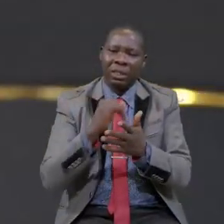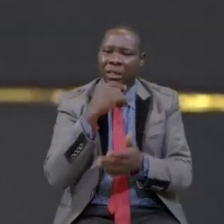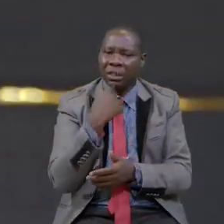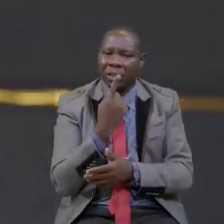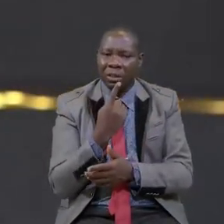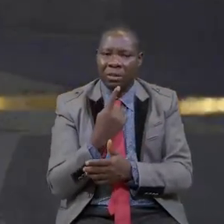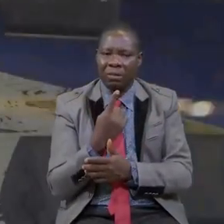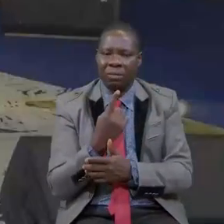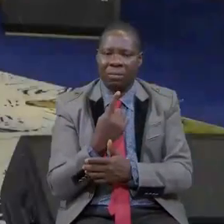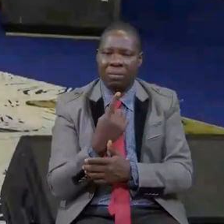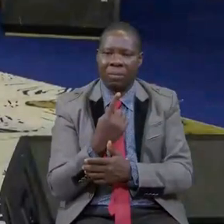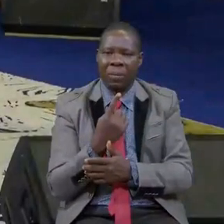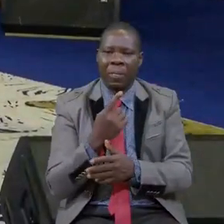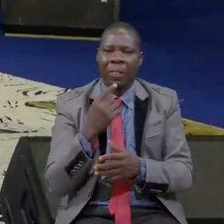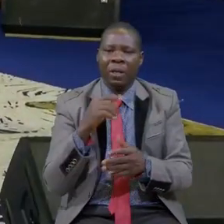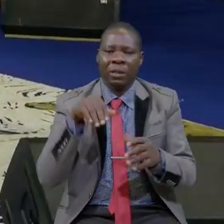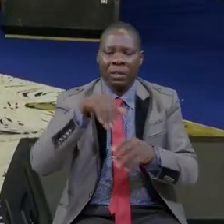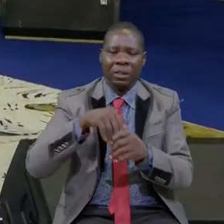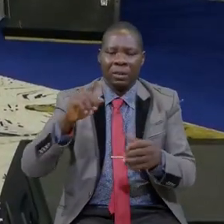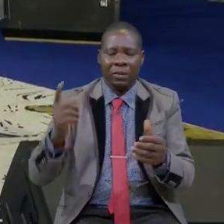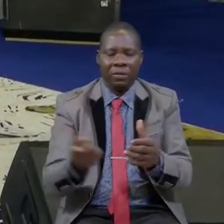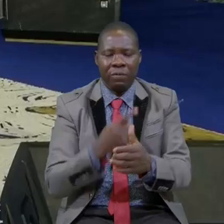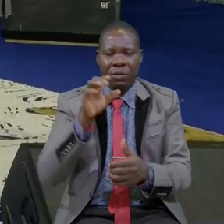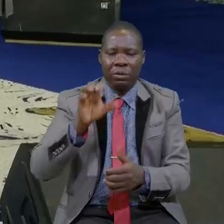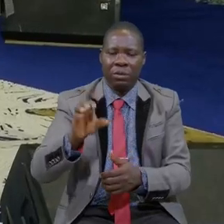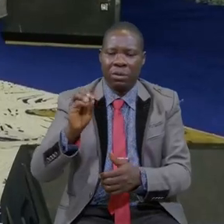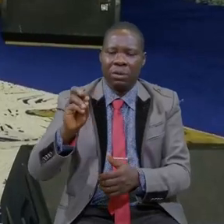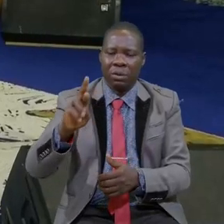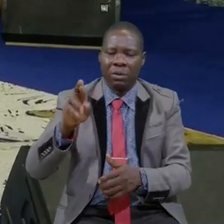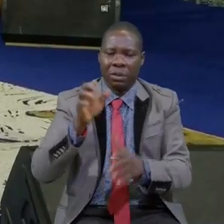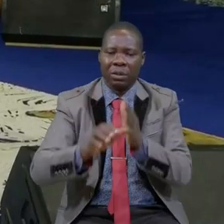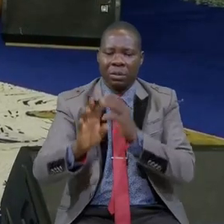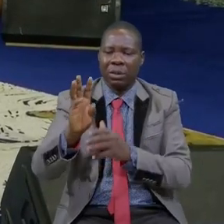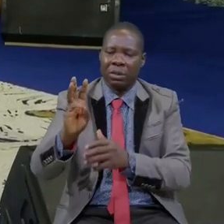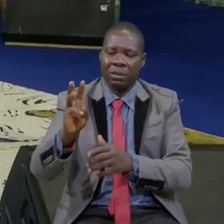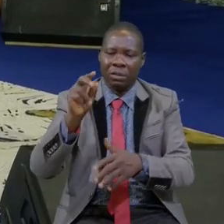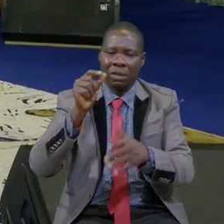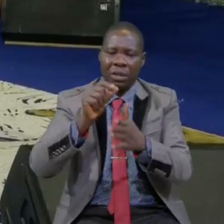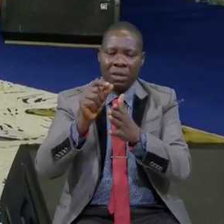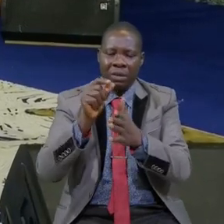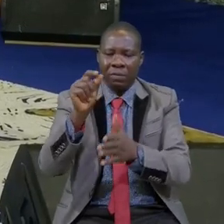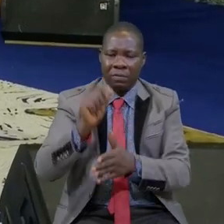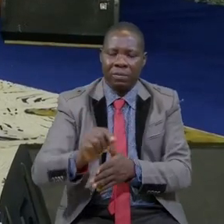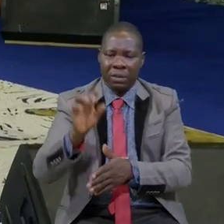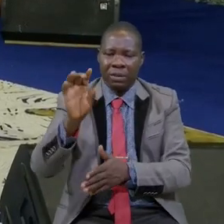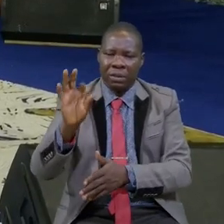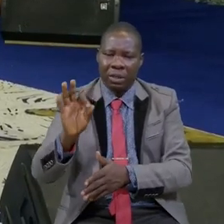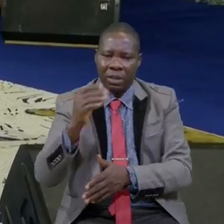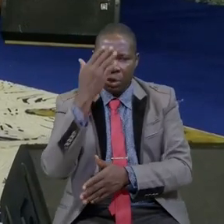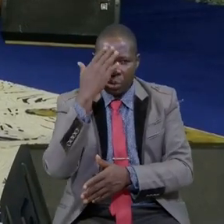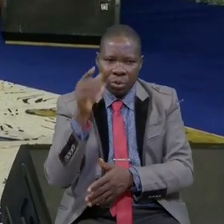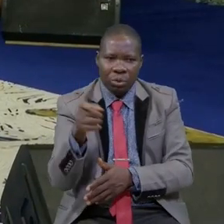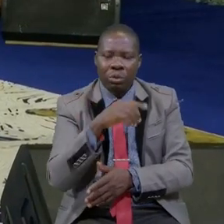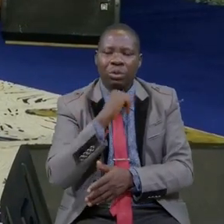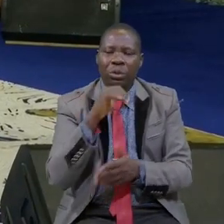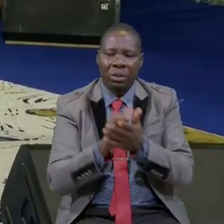6, à partir du verset 9. Ne savez-vous pas que les